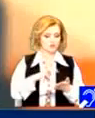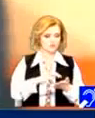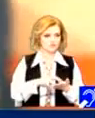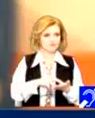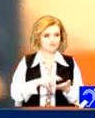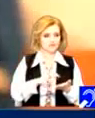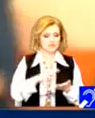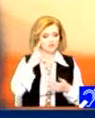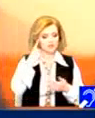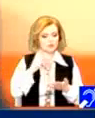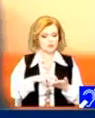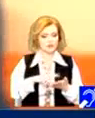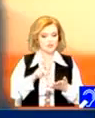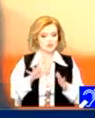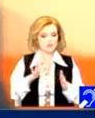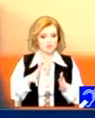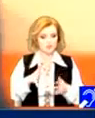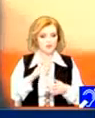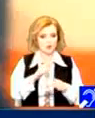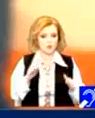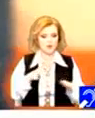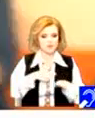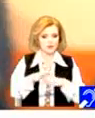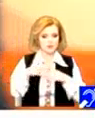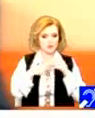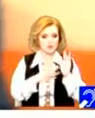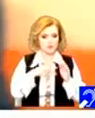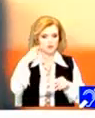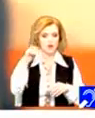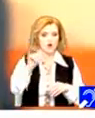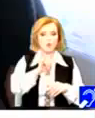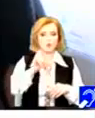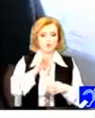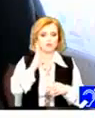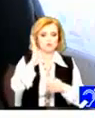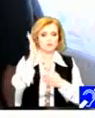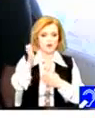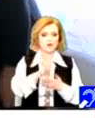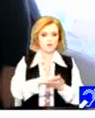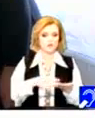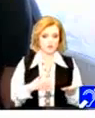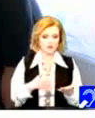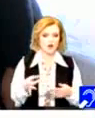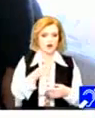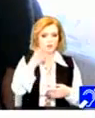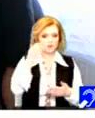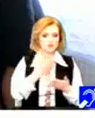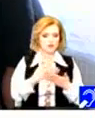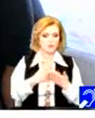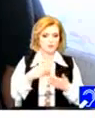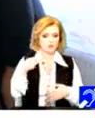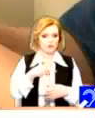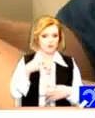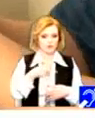doamna director ce se va întâmpla atunci când copiii vor atinge vârsta majoratului, unde vor merge ei. În Republica Moldova, aproximativ 1000 de